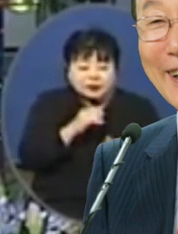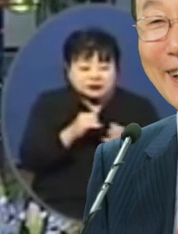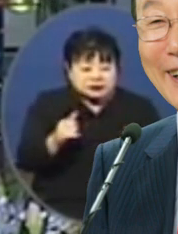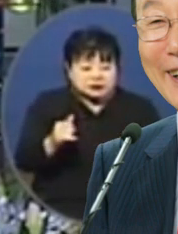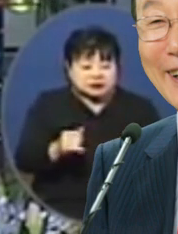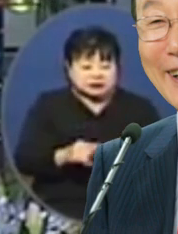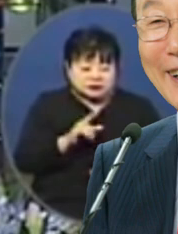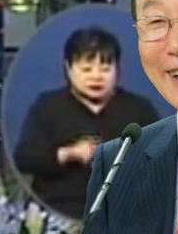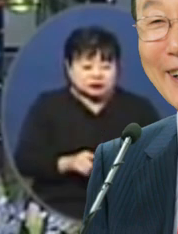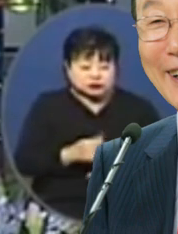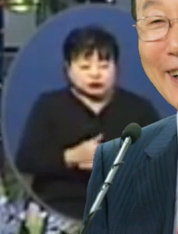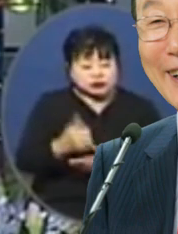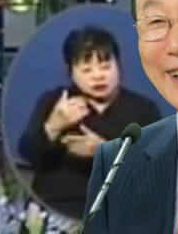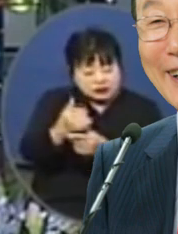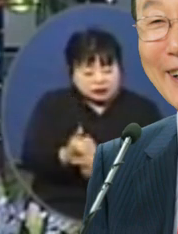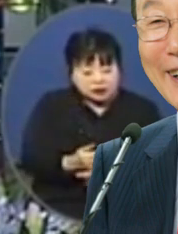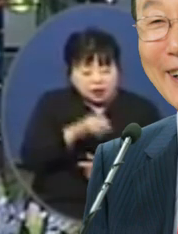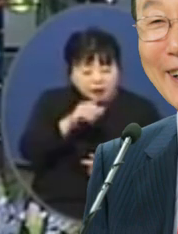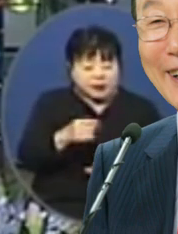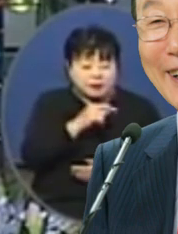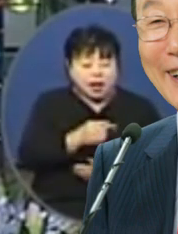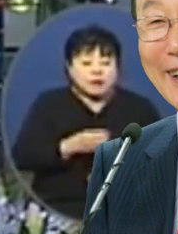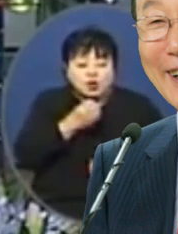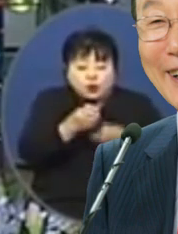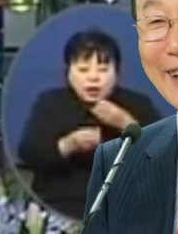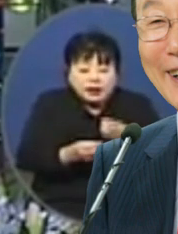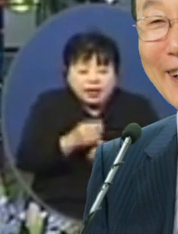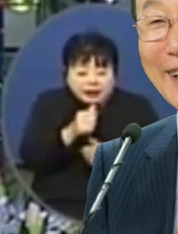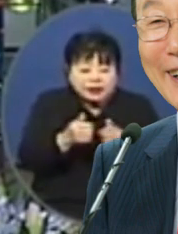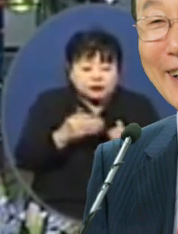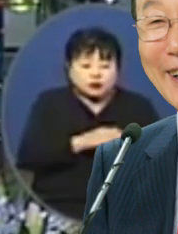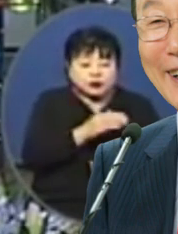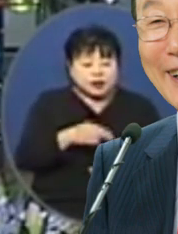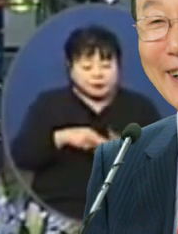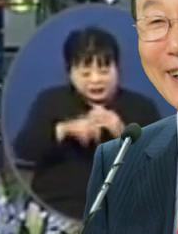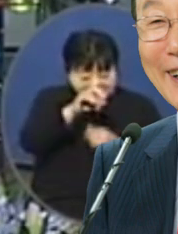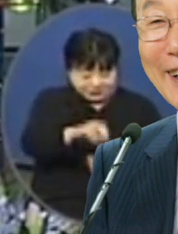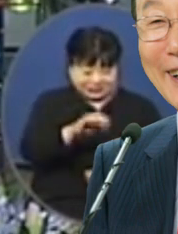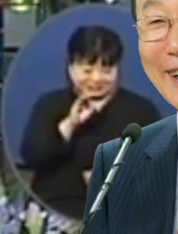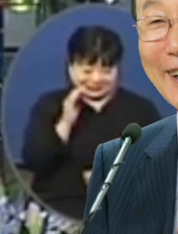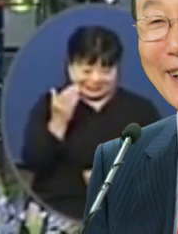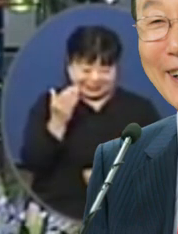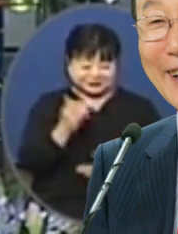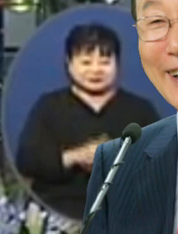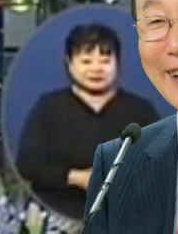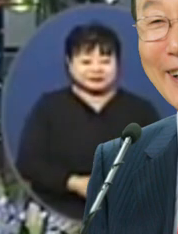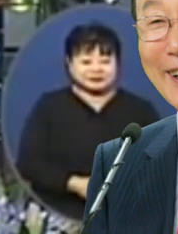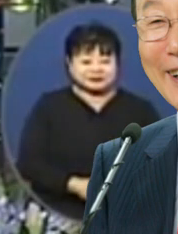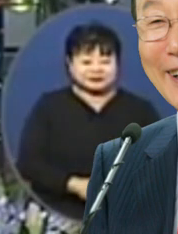백성들아 시시로 그를 의지하고 그 앞에 마음을 토하라. 하나님은 우리의 피난처시로다.